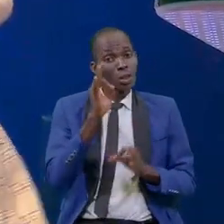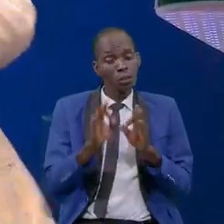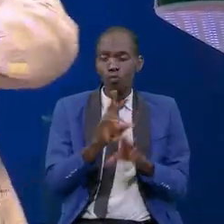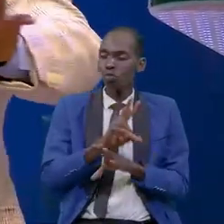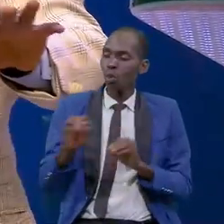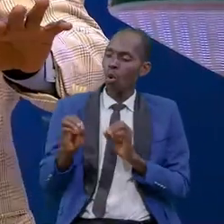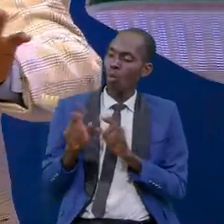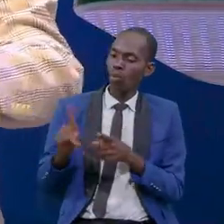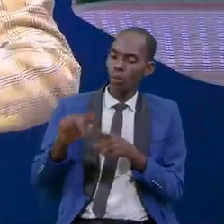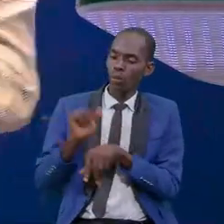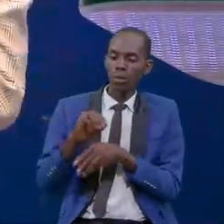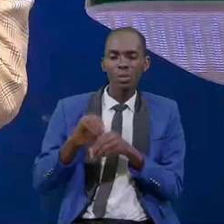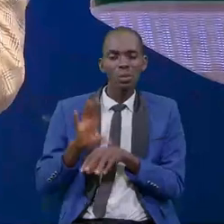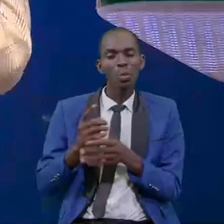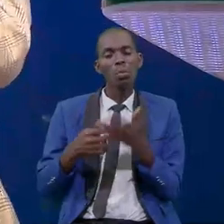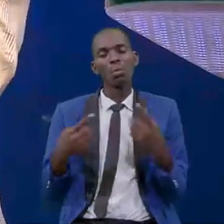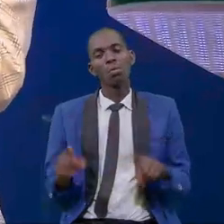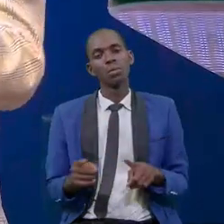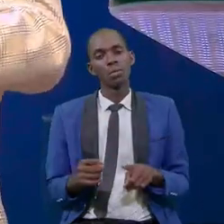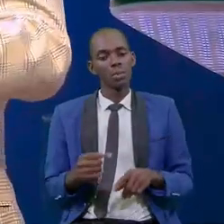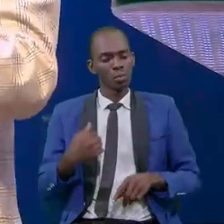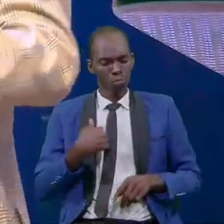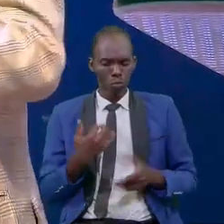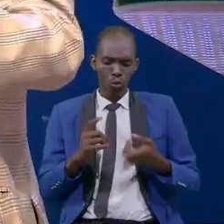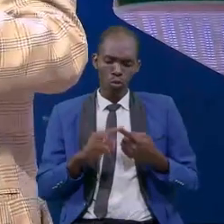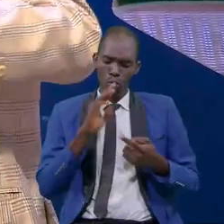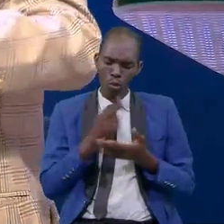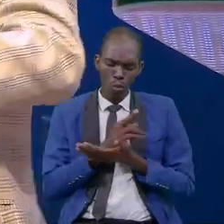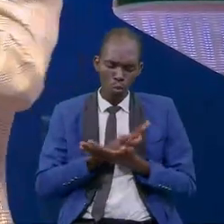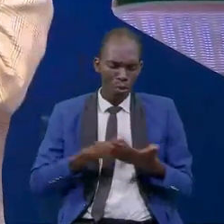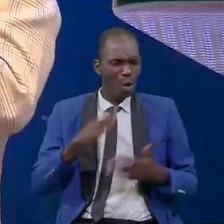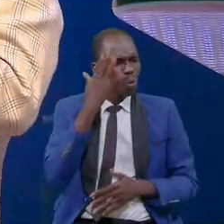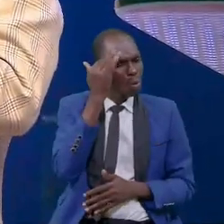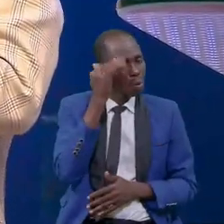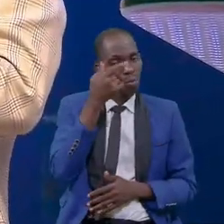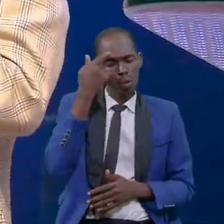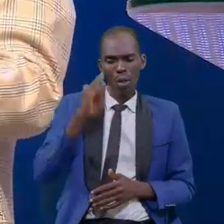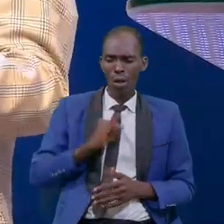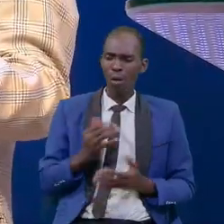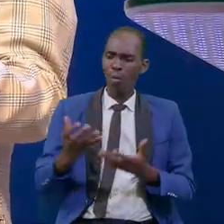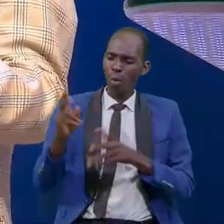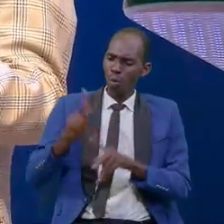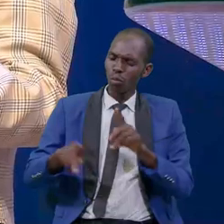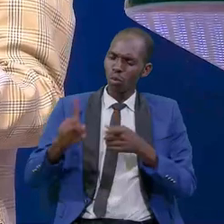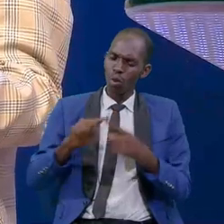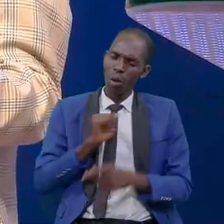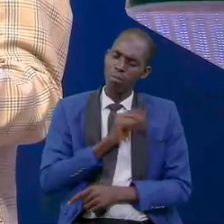Et s'il n'y a pas l'occasion de travailler à l'église, je veux être saint parce que je veux que les gens apprécient mon style de